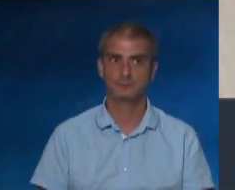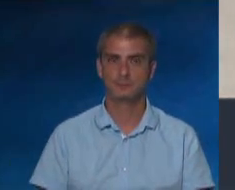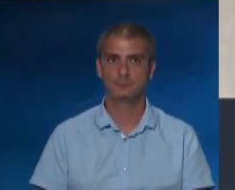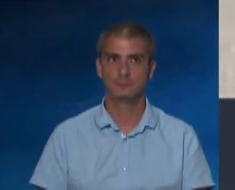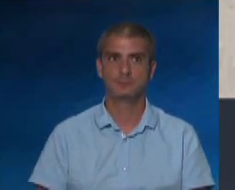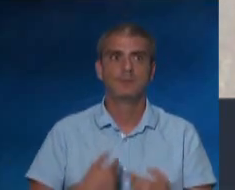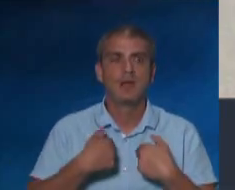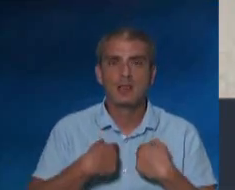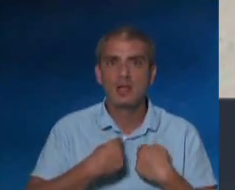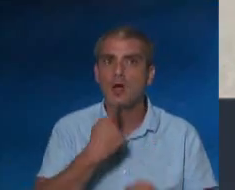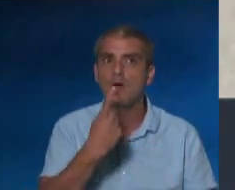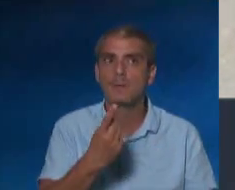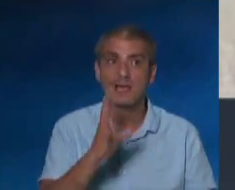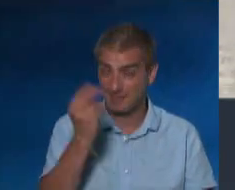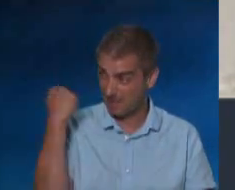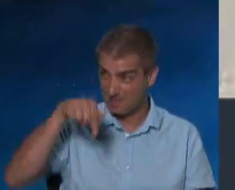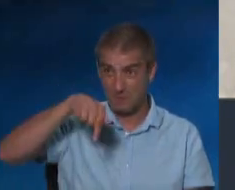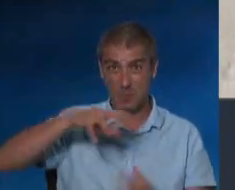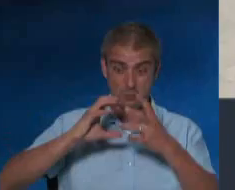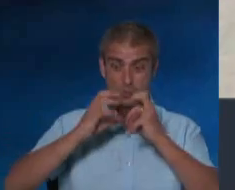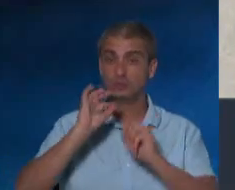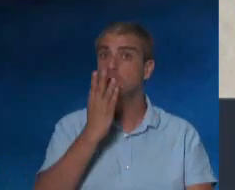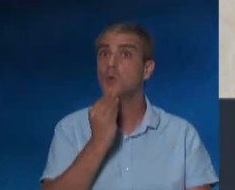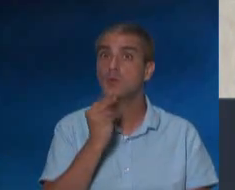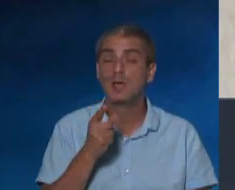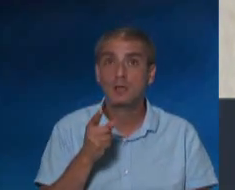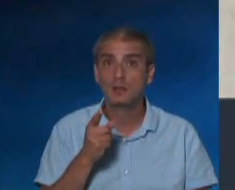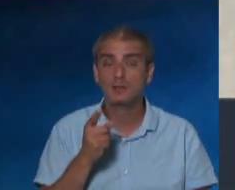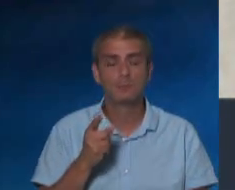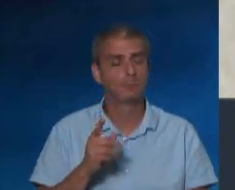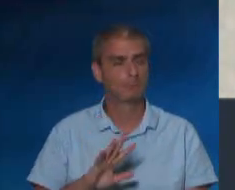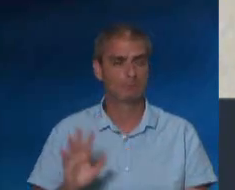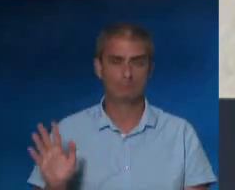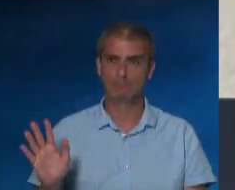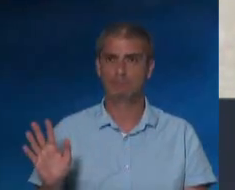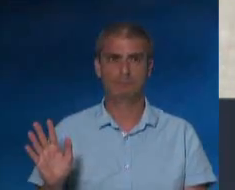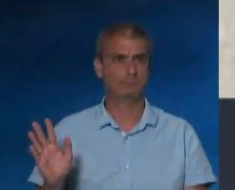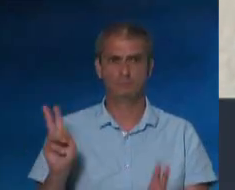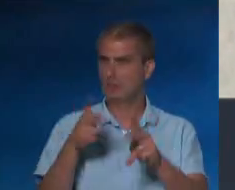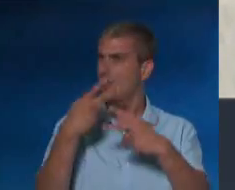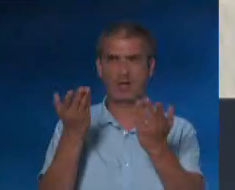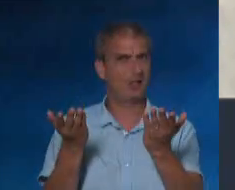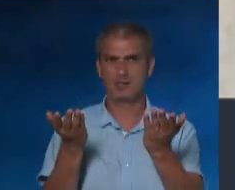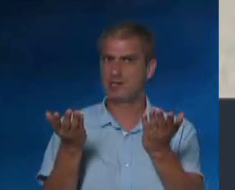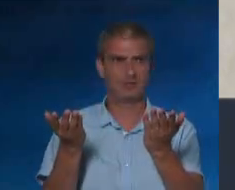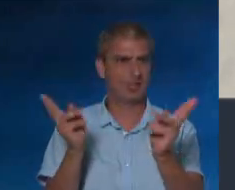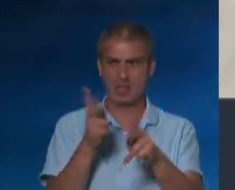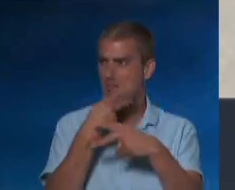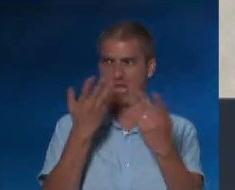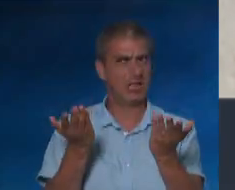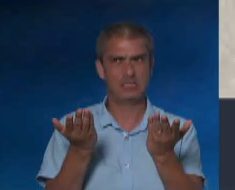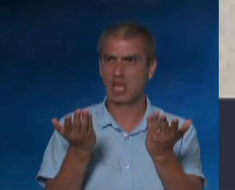עושה. אני אומר היום, אם היה פה מושב יהודי, לא יכול להיות, לא יכול